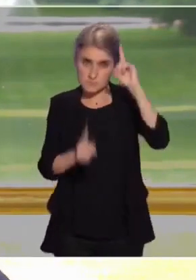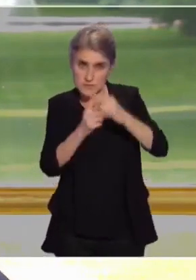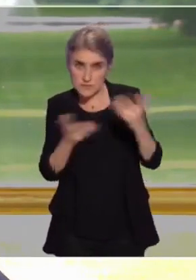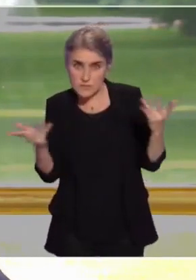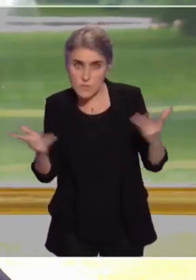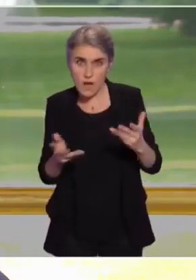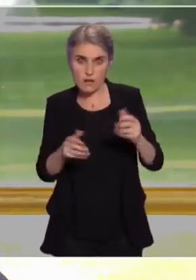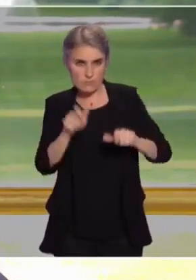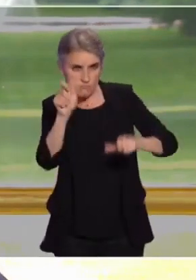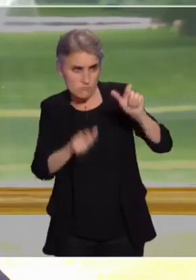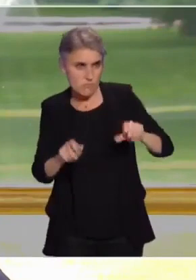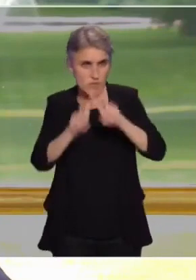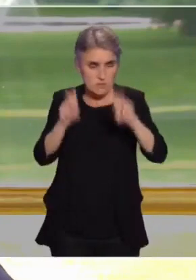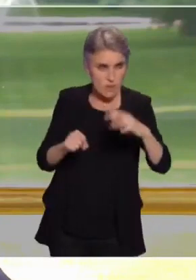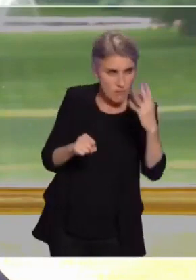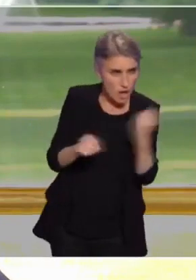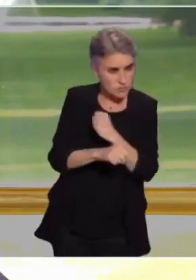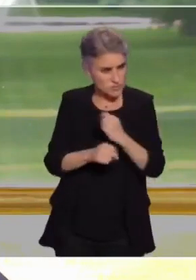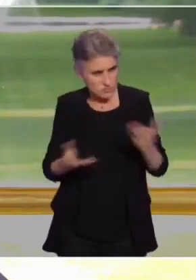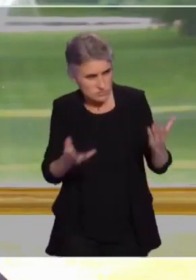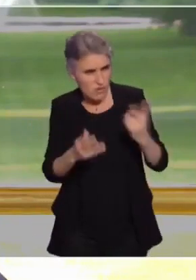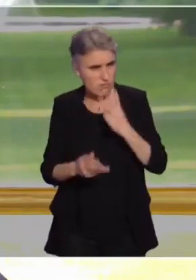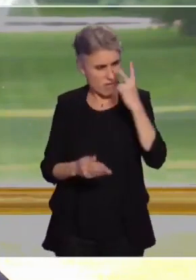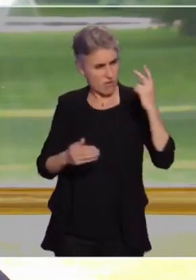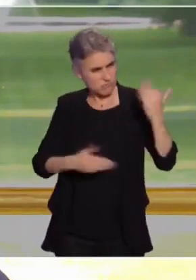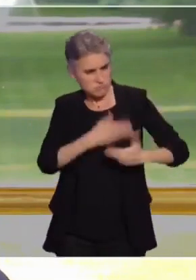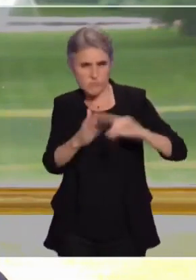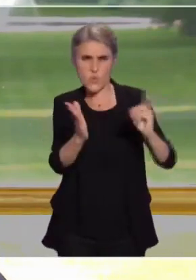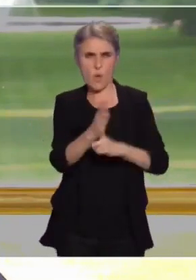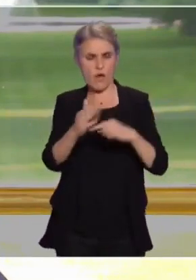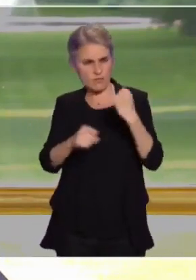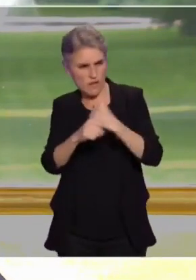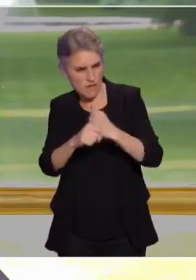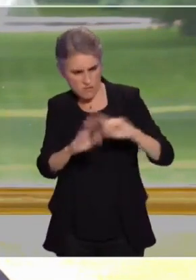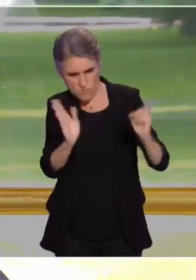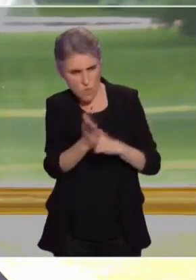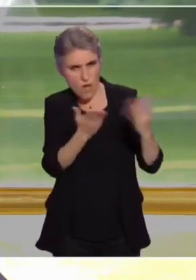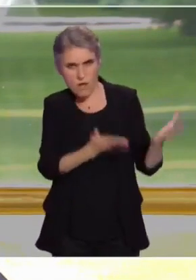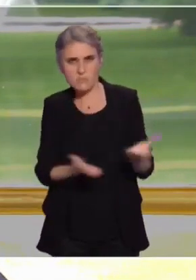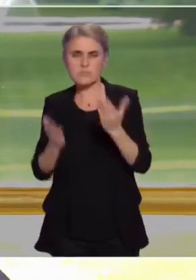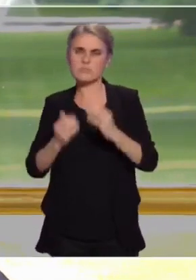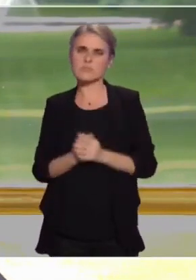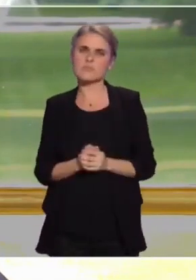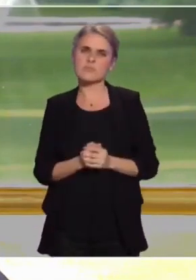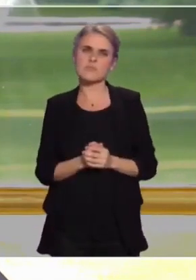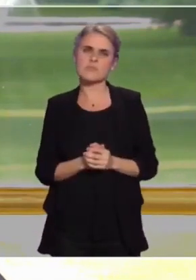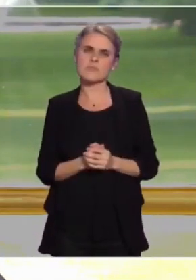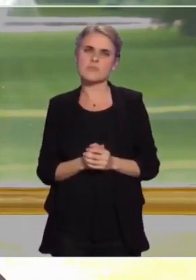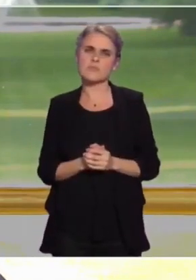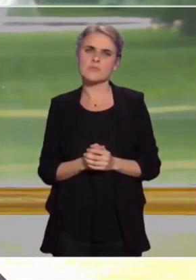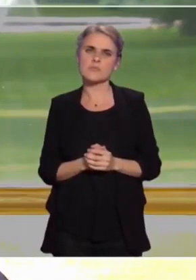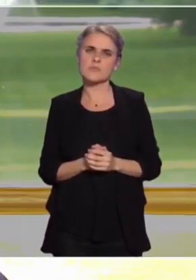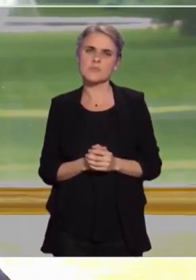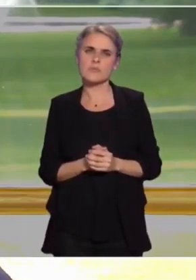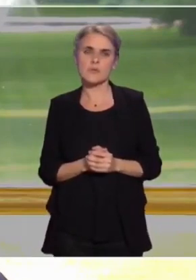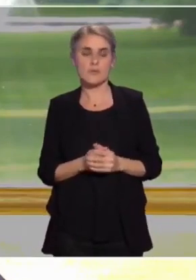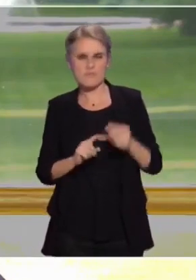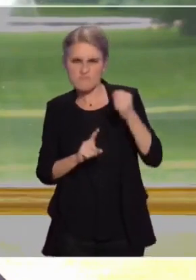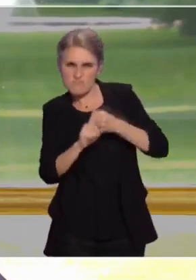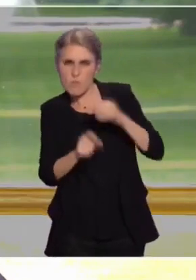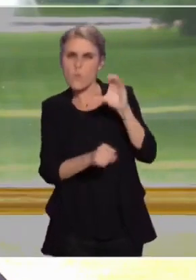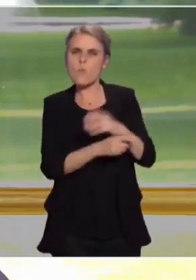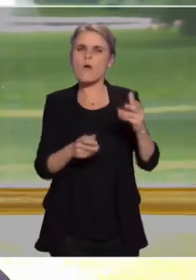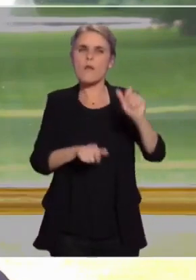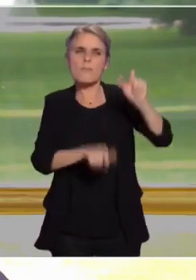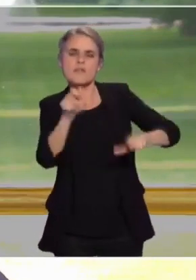diplômes et les emplois qui correspondent au mérite des talents de chacun et lutter contre le fait que le nom l'adresse la couleur